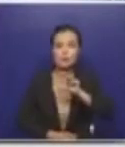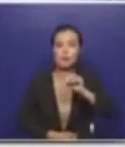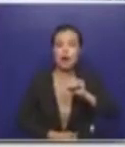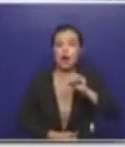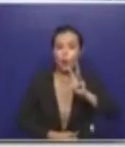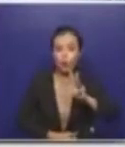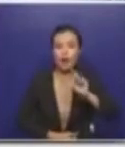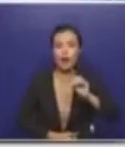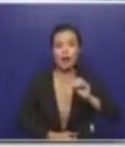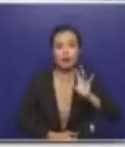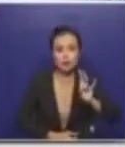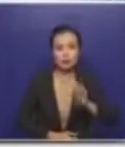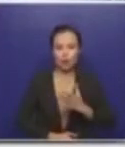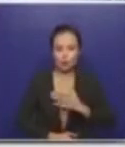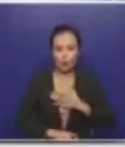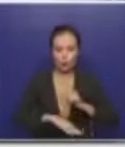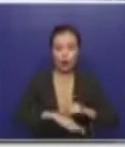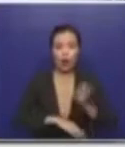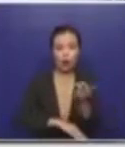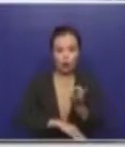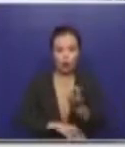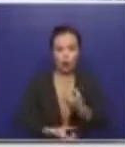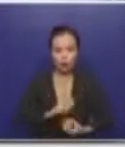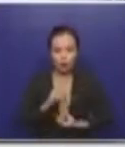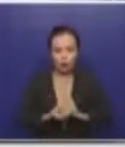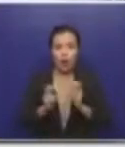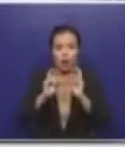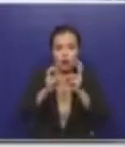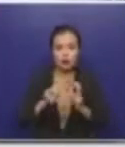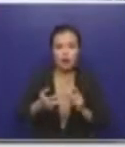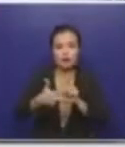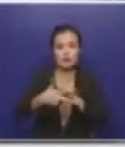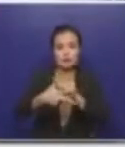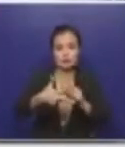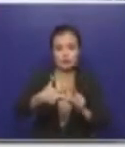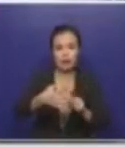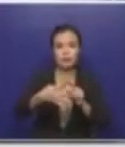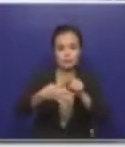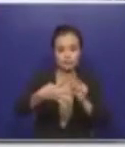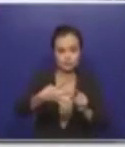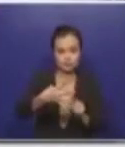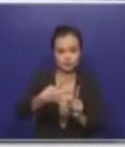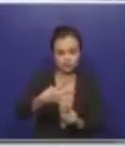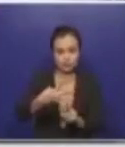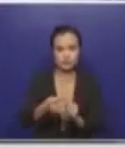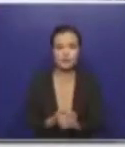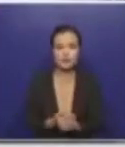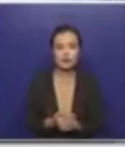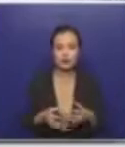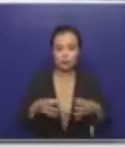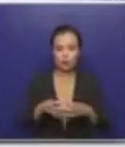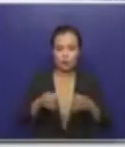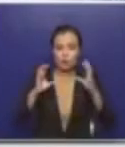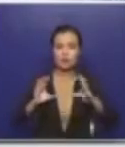มเวลาน้อยจะขออนุญาตท่านประธานว่าผมนำเสนอ 3-4 เรื่องครับโดยเฉพาะอย่างยิ่งเนี่ยผมเชื่อว่าทางฝ่ายรัฐบาลเ